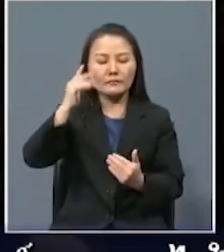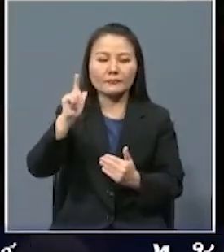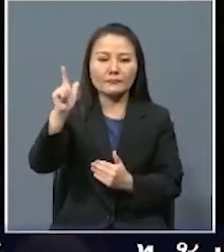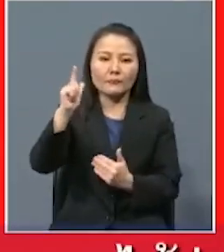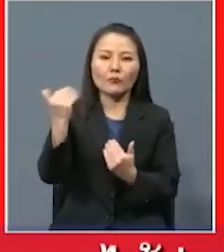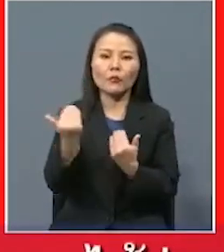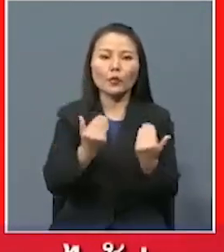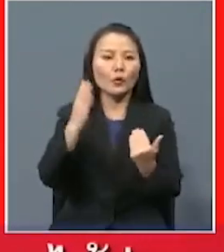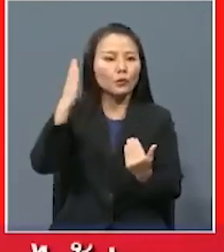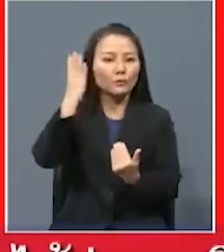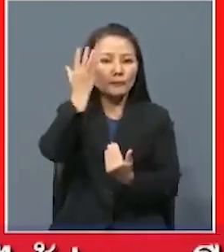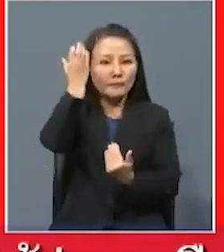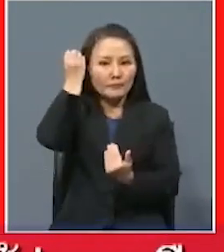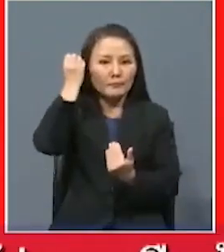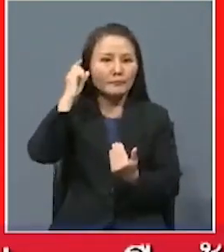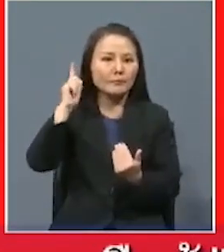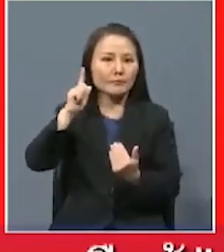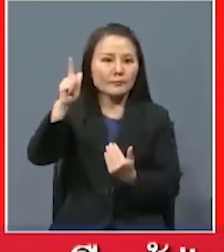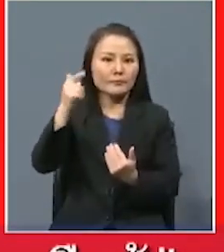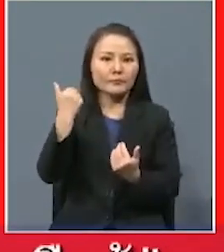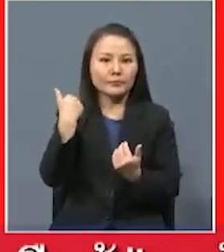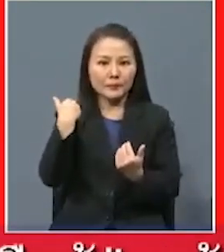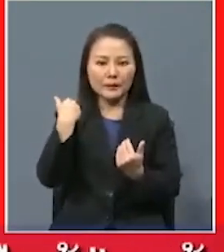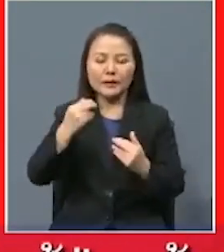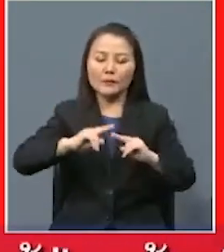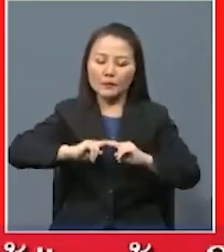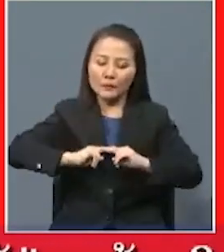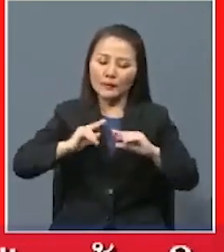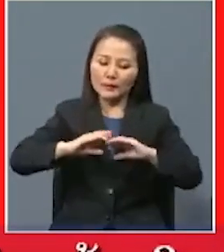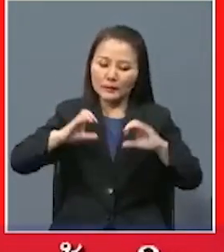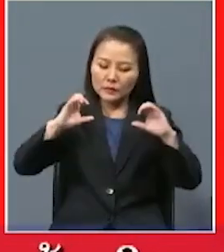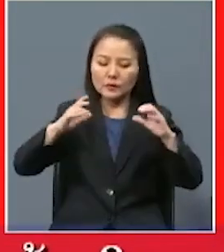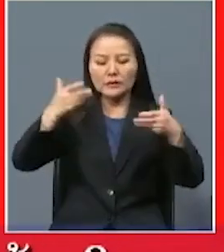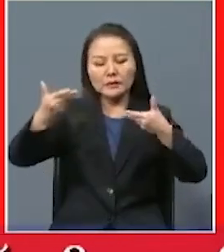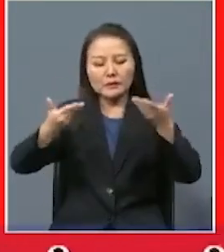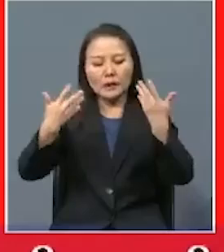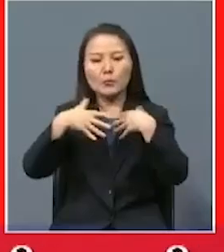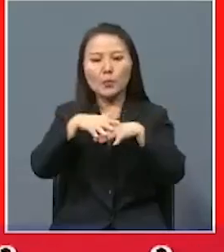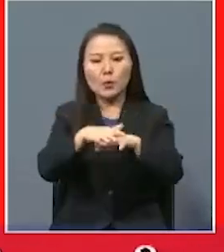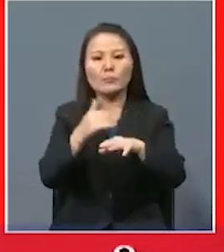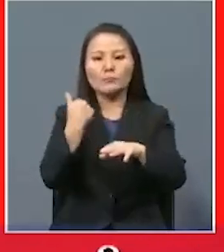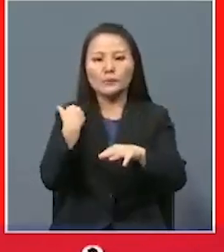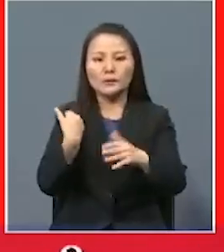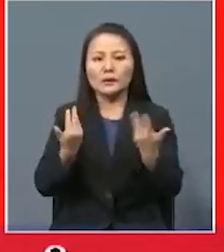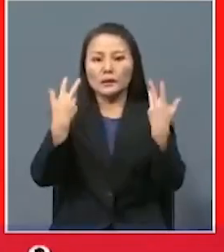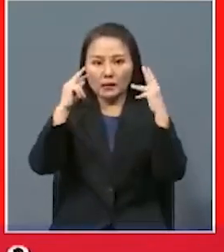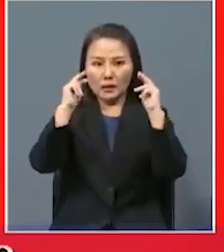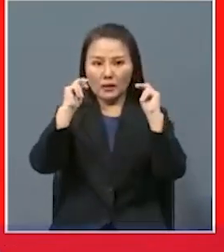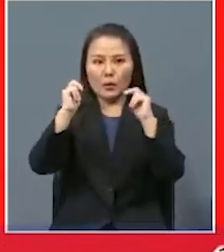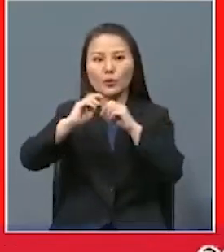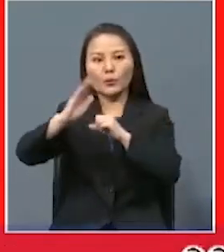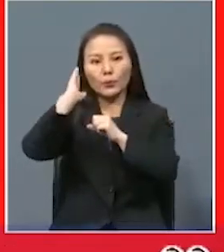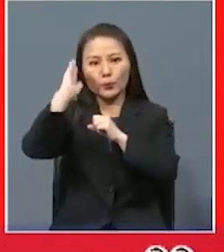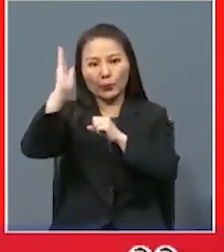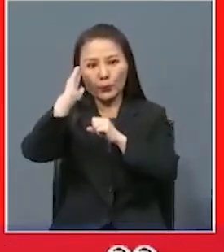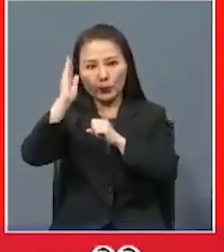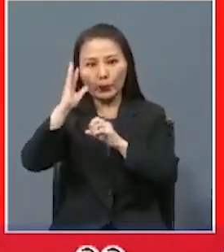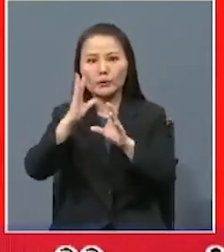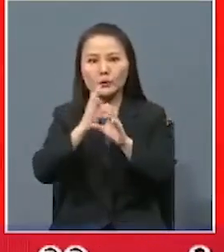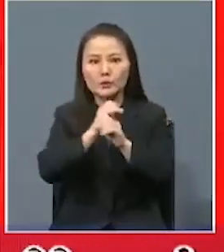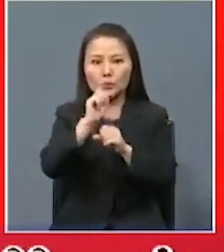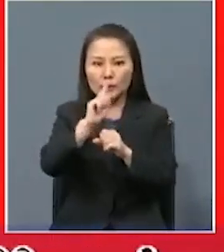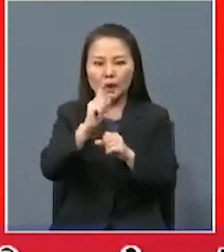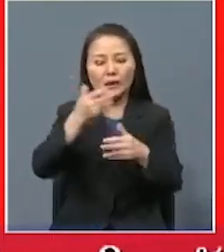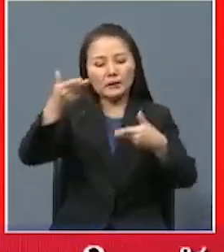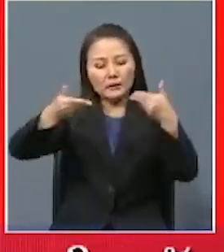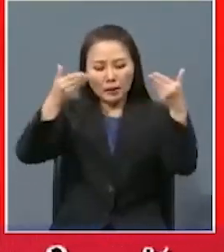พัฒนาซอพาวเวอร์แห่งชาติและหน่วยงานภาครัฐภาคเอกชนเข้าร่วมอย่างคับคั่งนะครับโดยนายกรัฐมนตรีกล่าวว่างานดังกล่าวนั้นเกิดขึ้นจาก